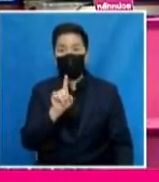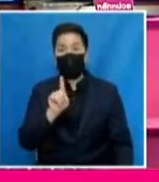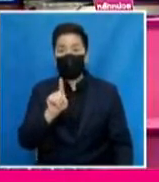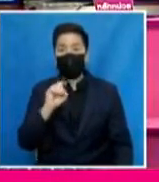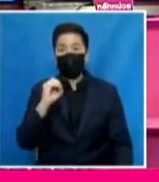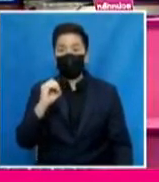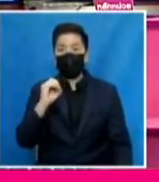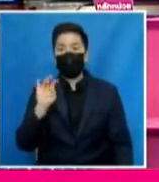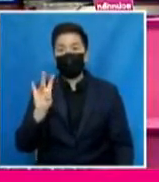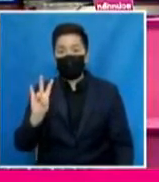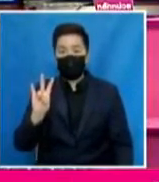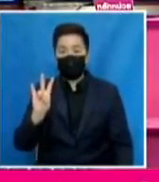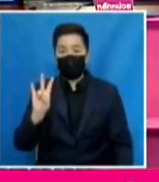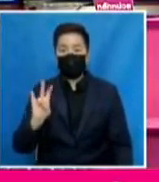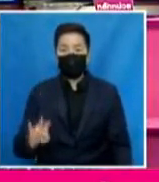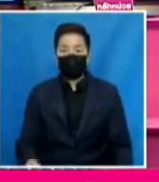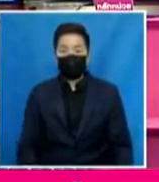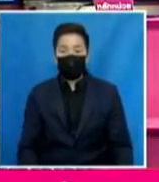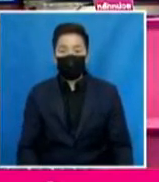0175107